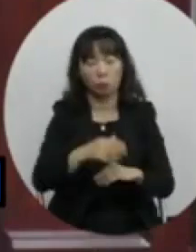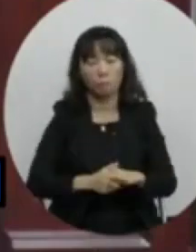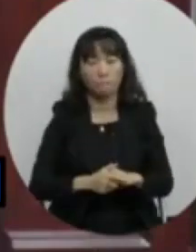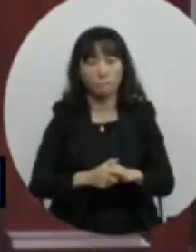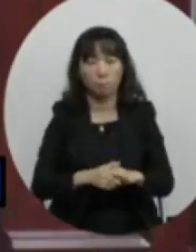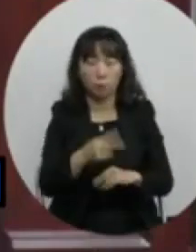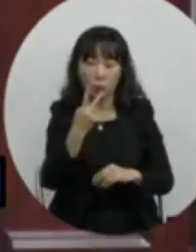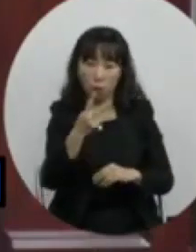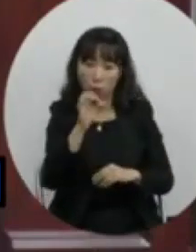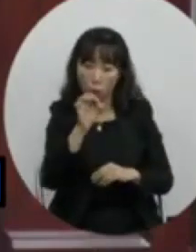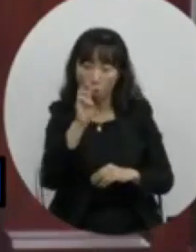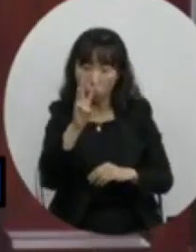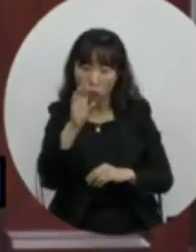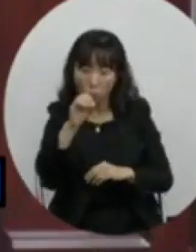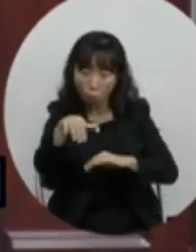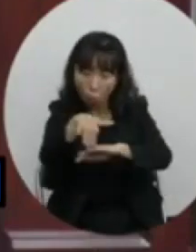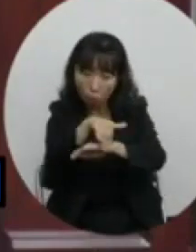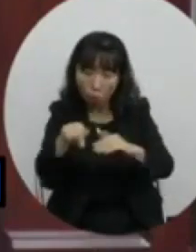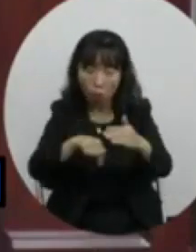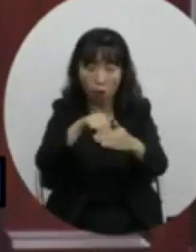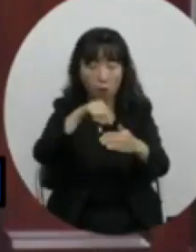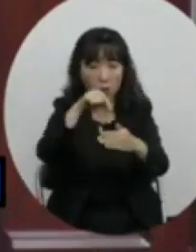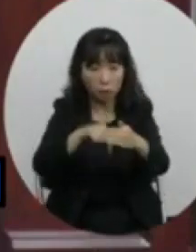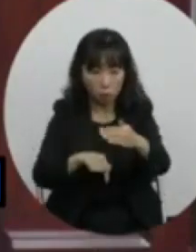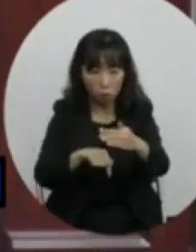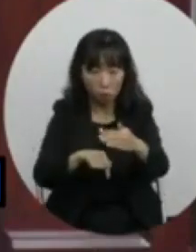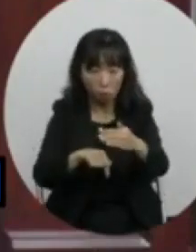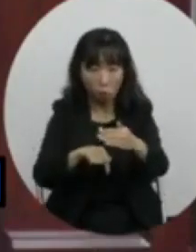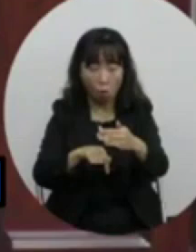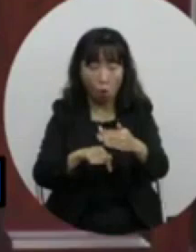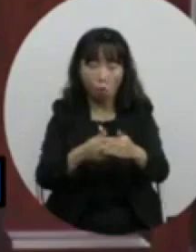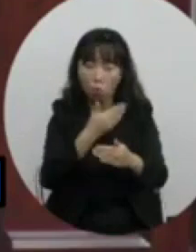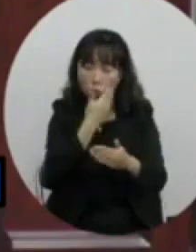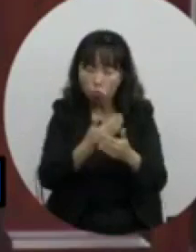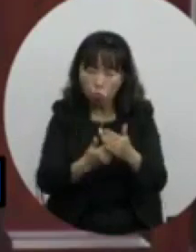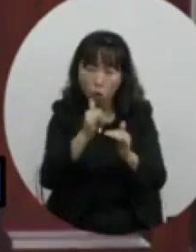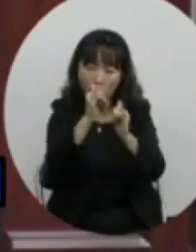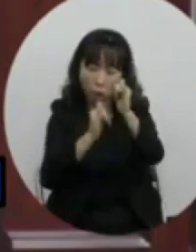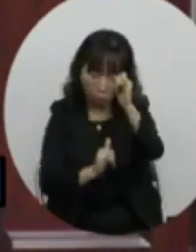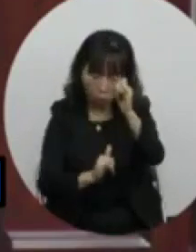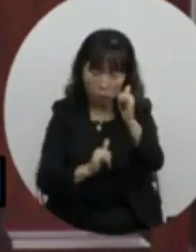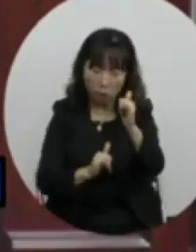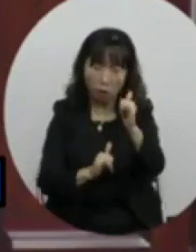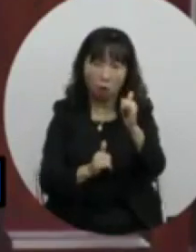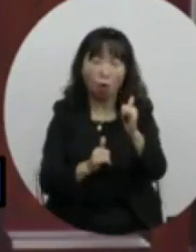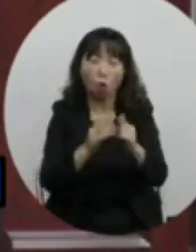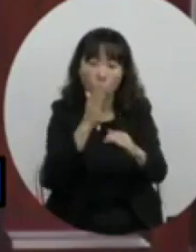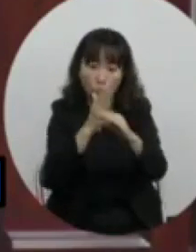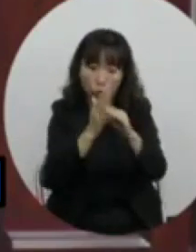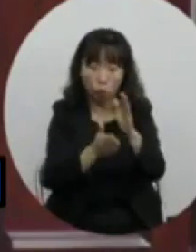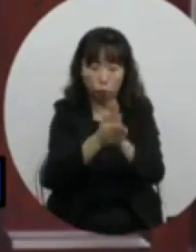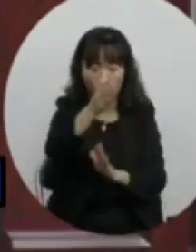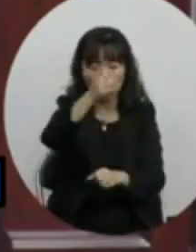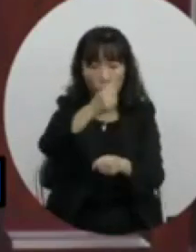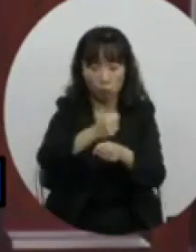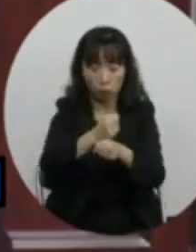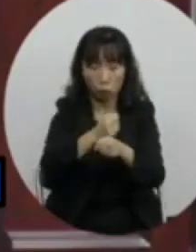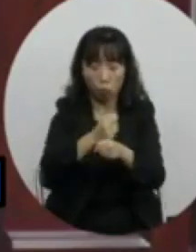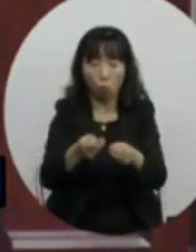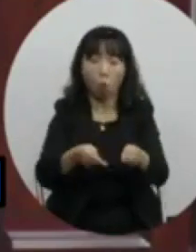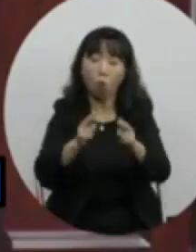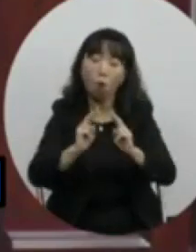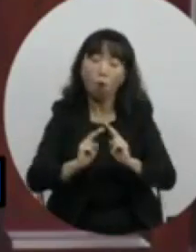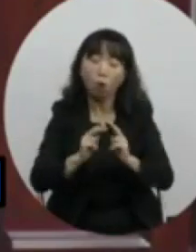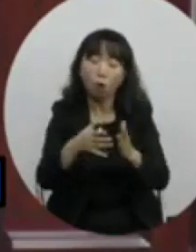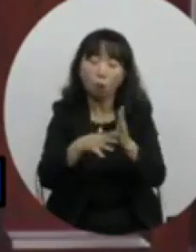2030 계획에서 여주를 역사문화 관광자원의 거점도시로 만들고 역사문화 관광 연계 상품을